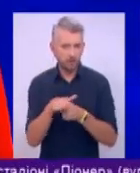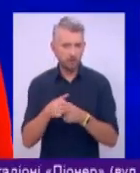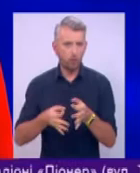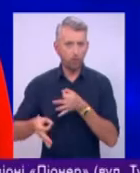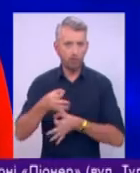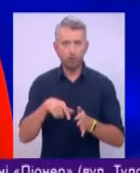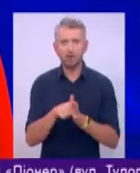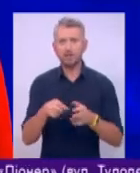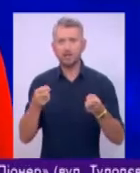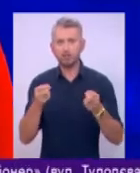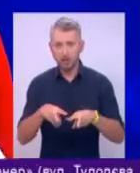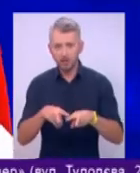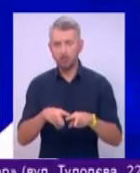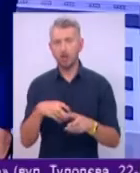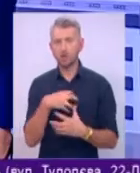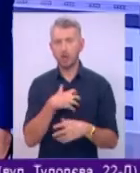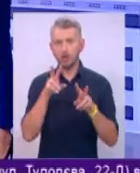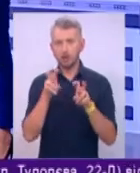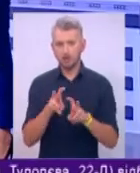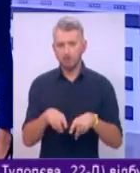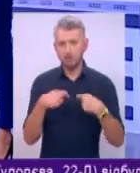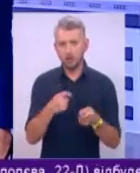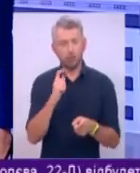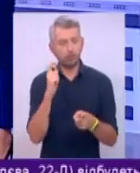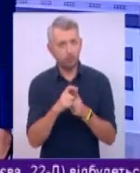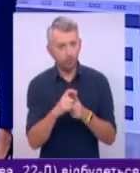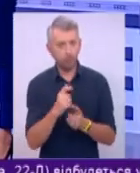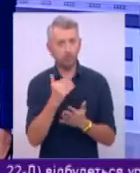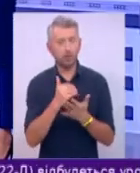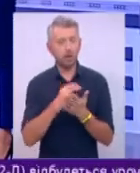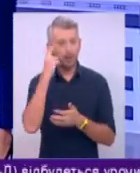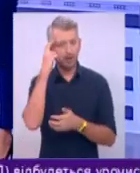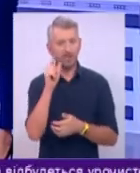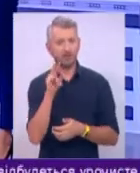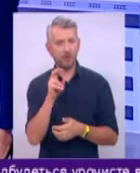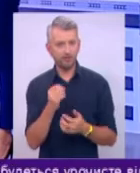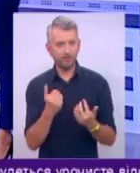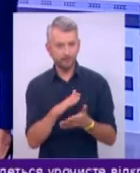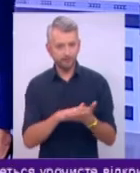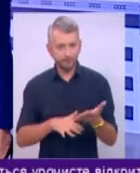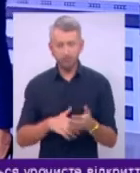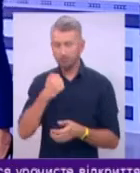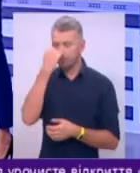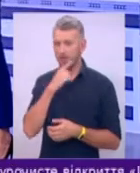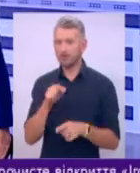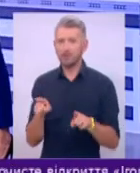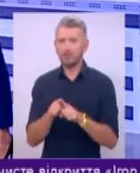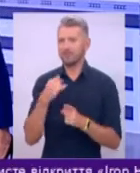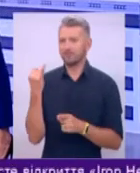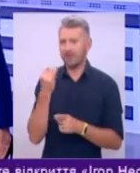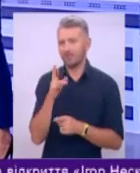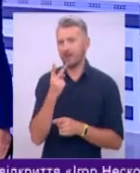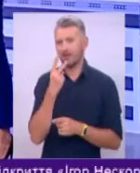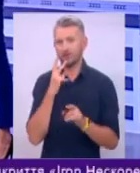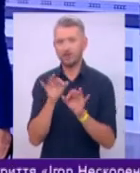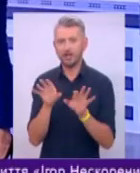з експертами актуальних тем. Альоні Зінченко передаю слово. Програма «Київ Лайв» у прямому ефірі. Щиро вдячна за такий цікавий, як завжди, в принципі,